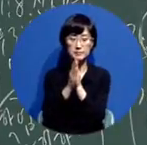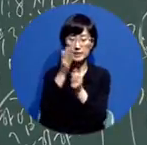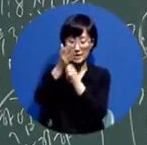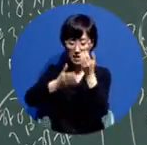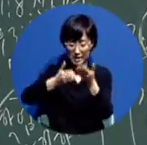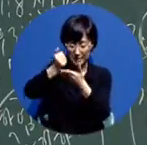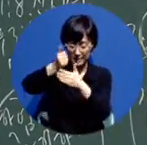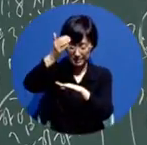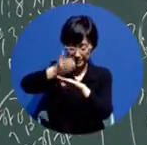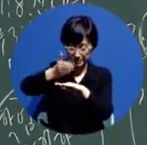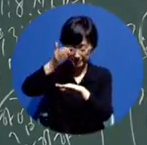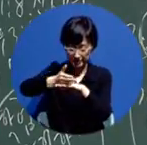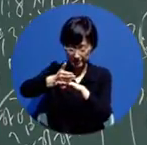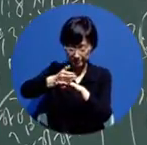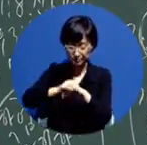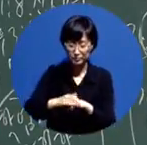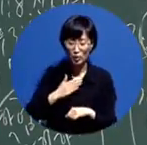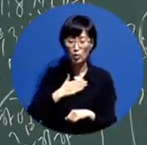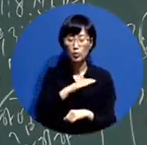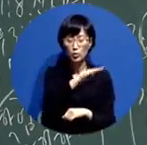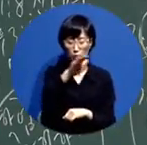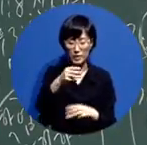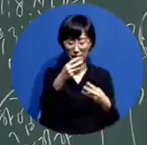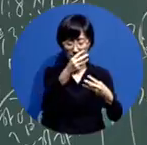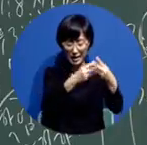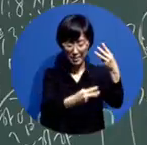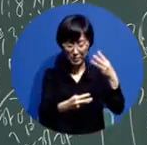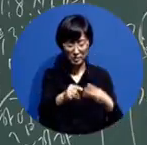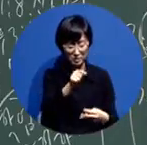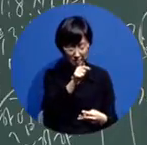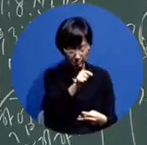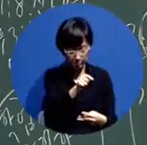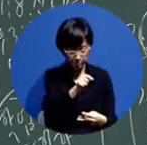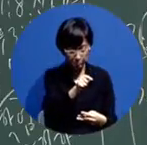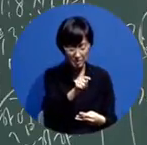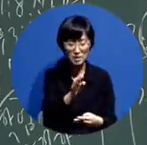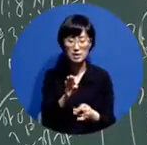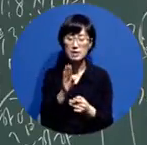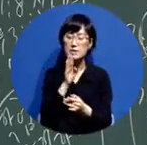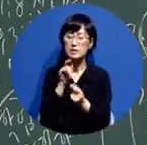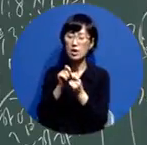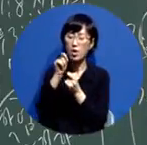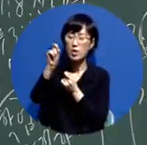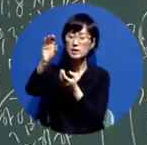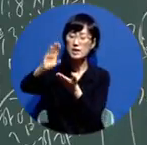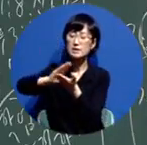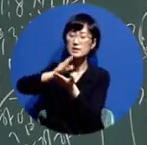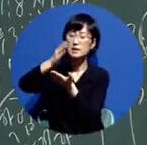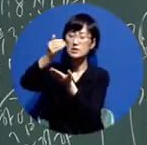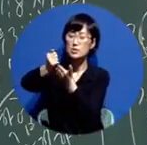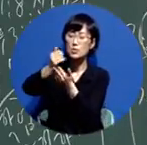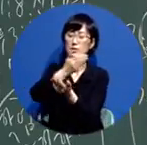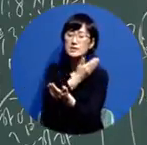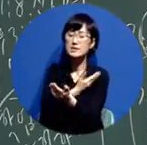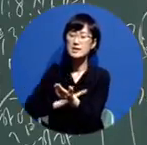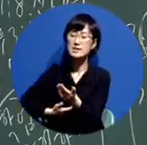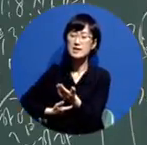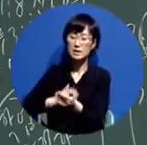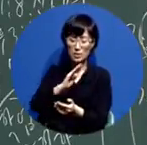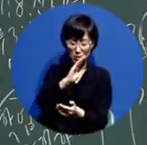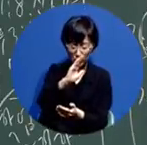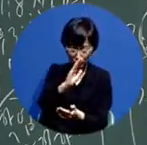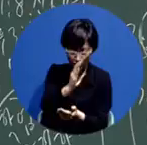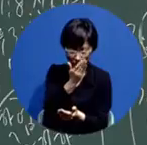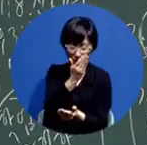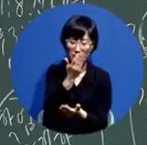神啊，感谢您。 우리 remnant 들을 영원한 그리스도의 제자로 삼게 하여 주옵소서。 神啊，让我们的 remnant 真的成为